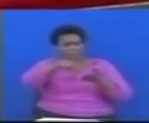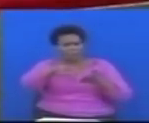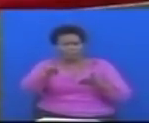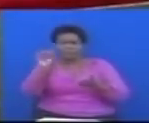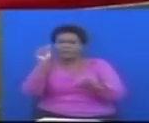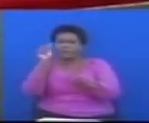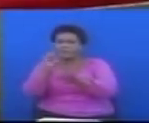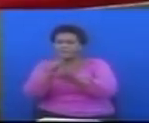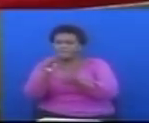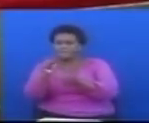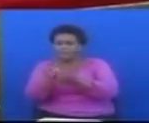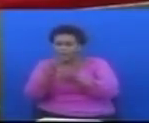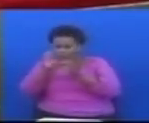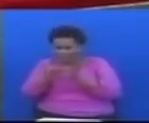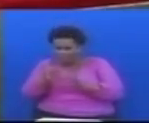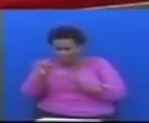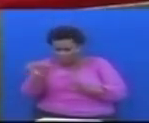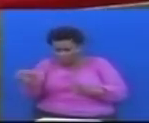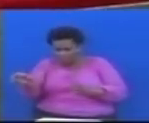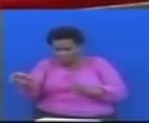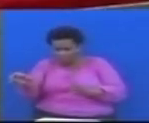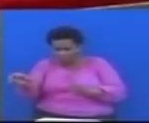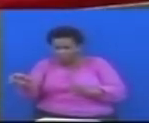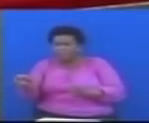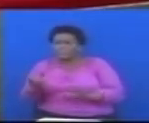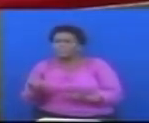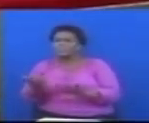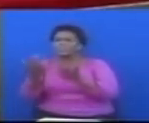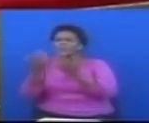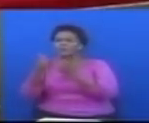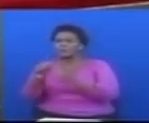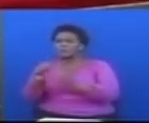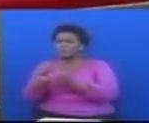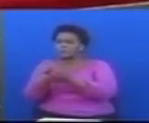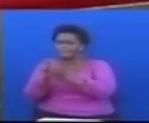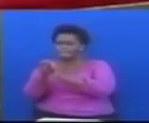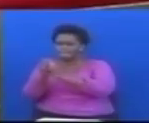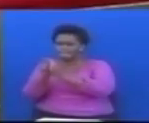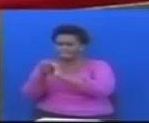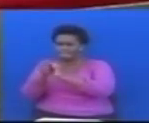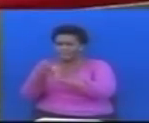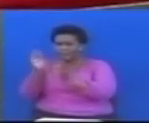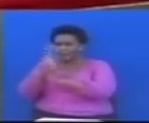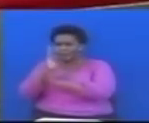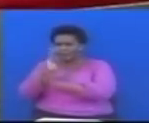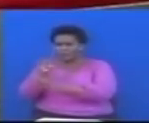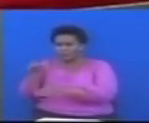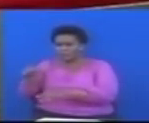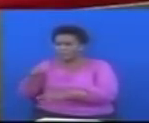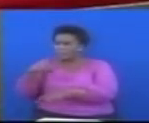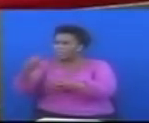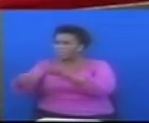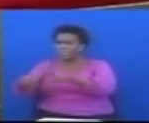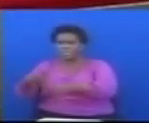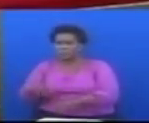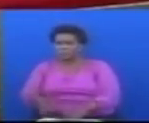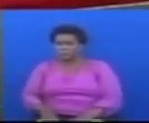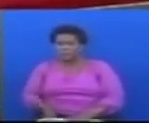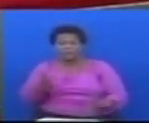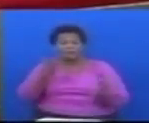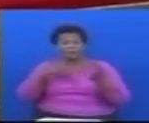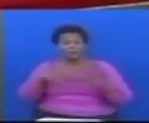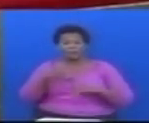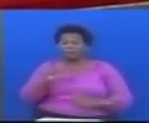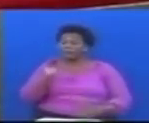kifaa ambacho kitakuwa na uwezo wa kurekebisha hali hiyo ili isiendelee. Kwa hiyo niwathibitishie wakazi wa wilaya ya